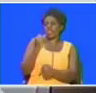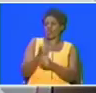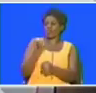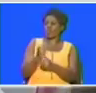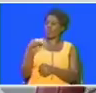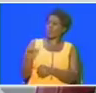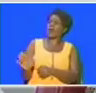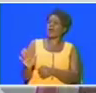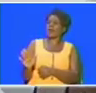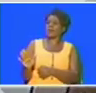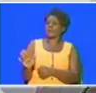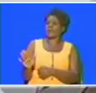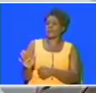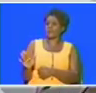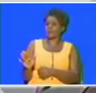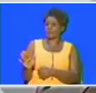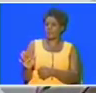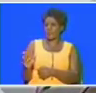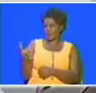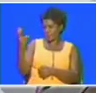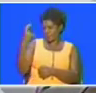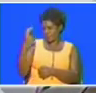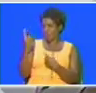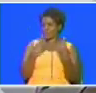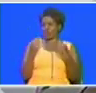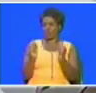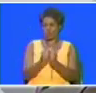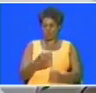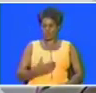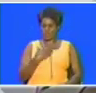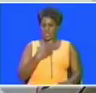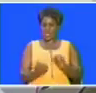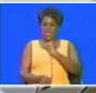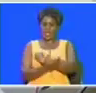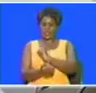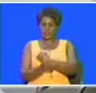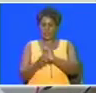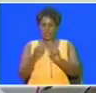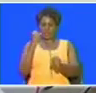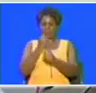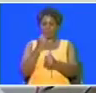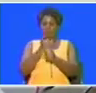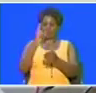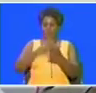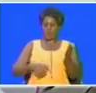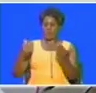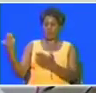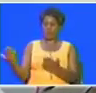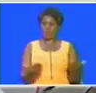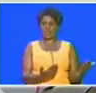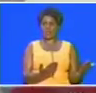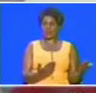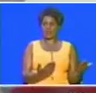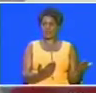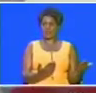yale ama ile privilege ambao wamepewa. Basi mtazamaji, tuzungumze na Bikifimbo aweze tuambia ni lipi ambalo inapaswa kufanya. Bikifimbo, karibu sana kwenye studio.